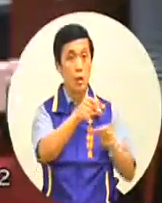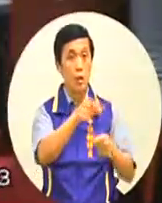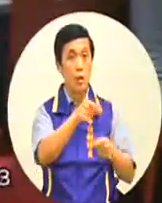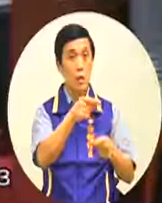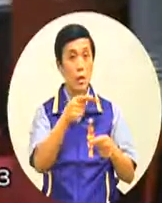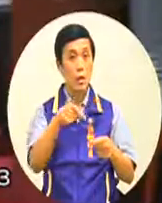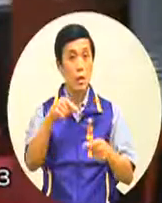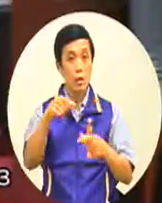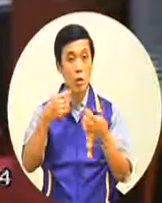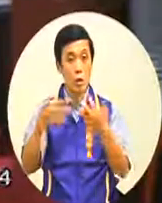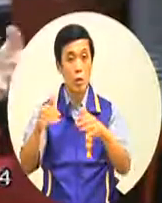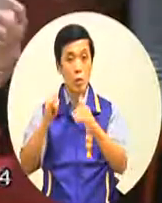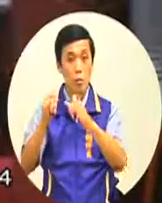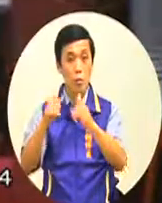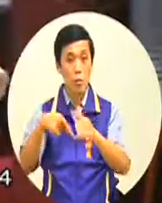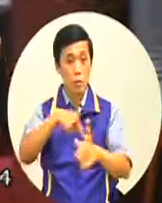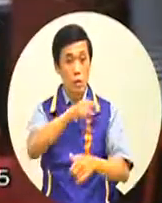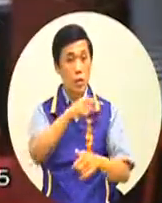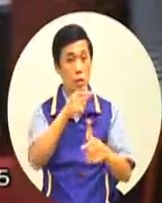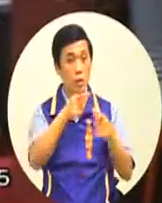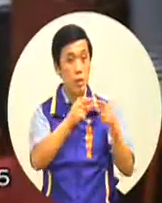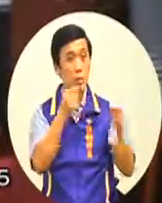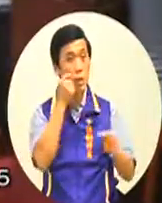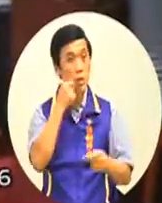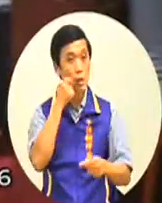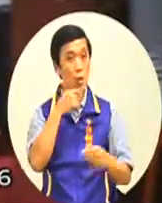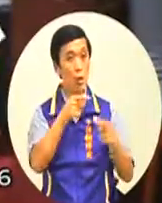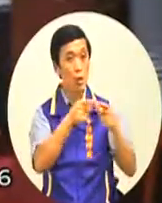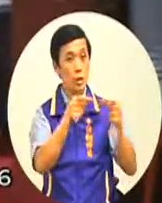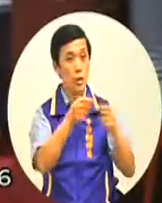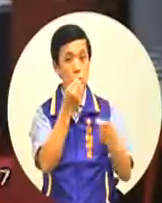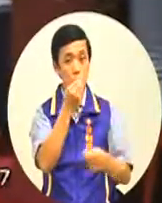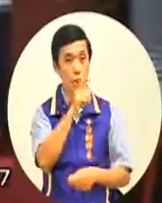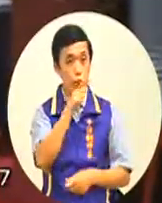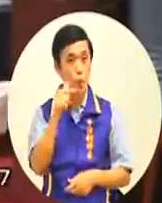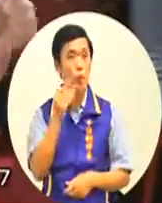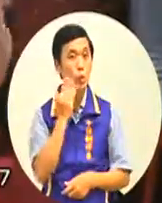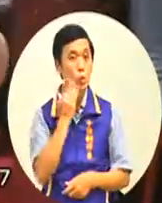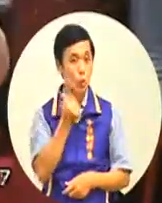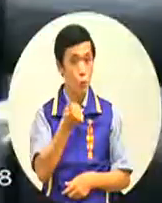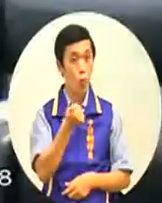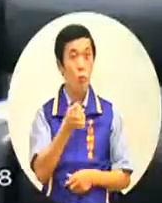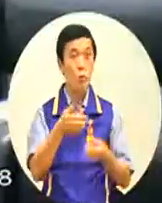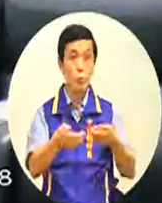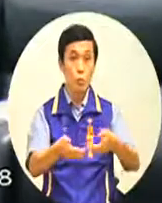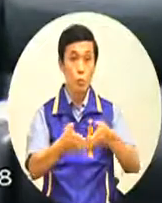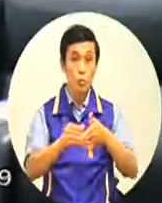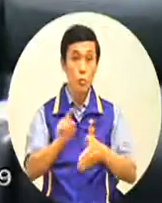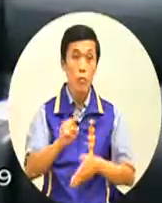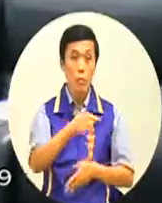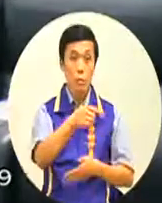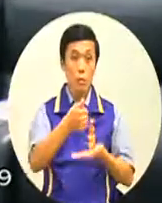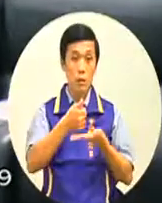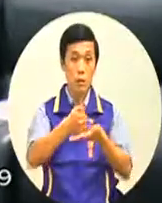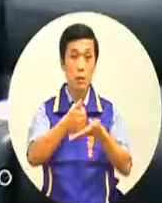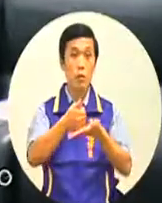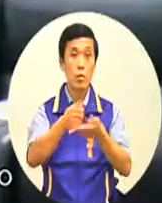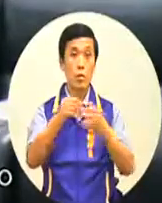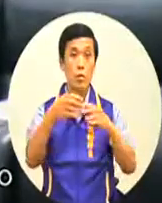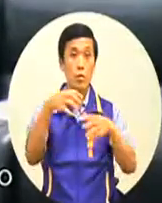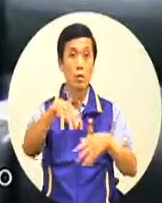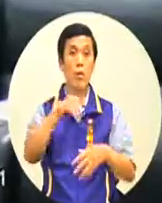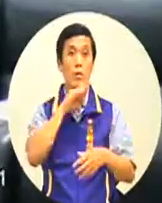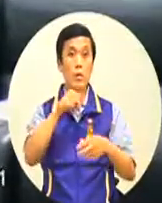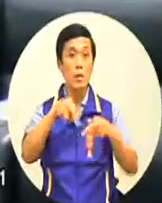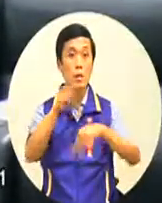日本旅行，很多人。日本食品也还蛮好吃的。但是重点隐含什么？他的邀请单位里面有一个附项是行